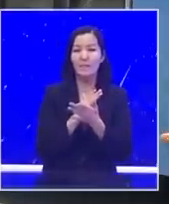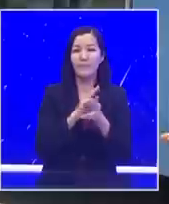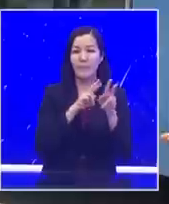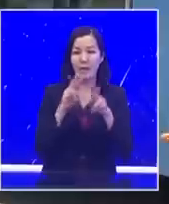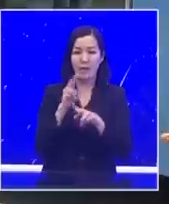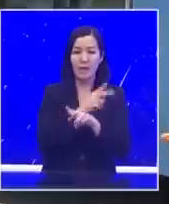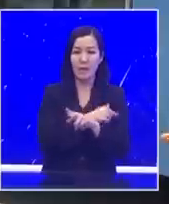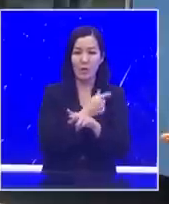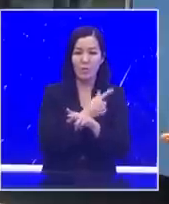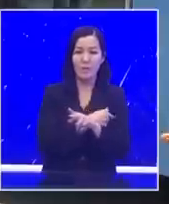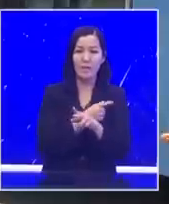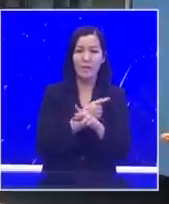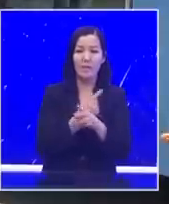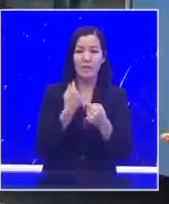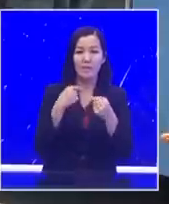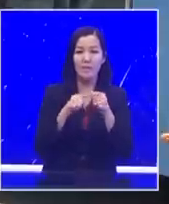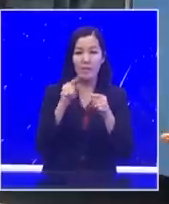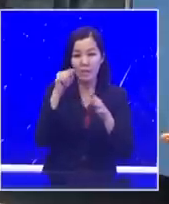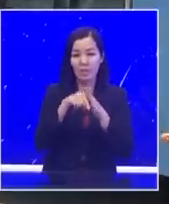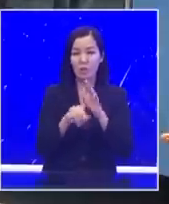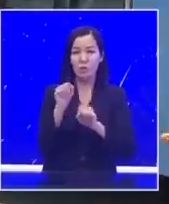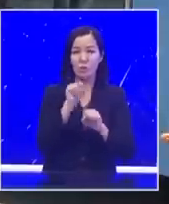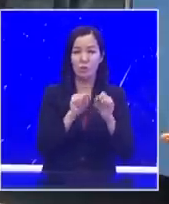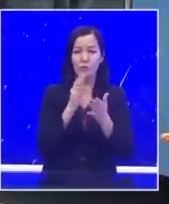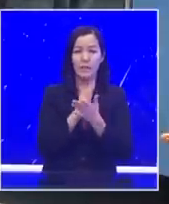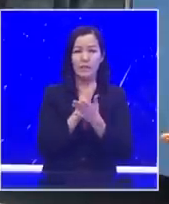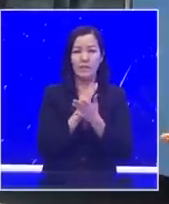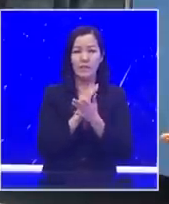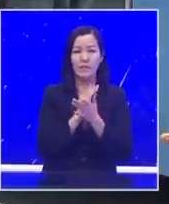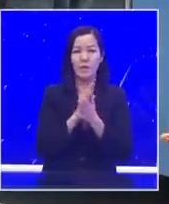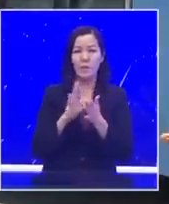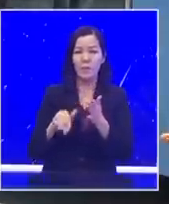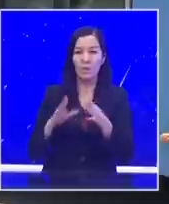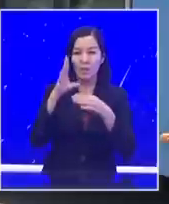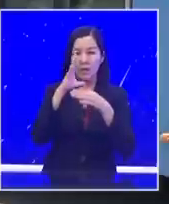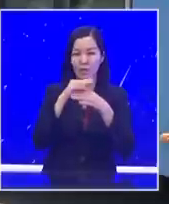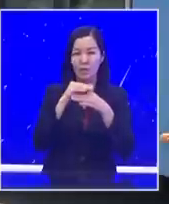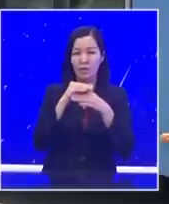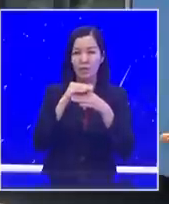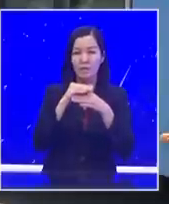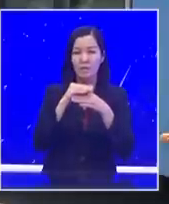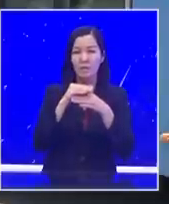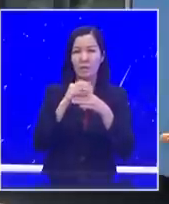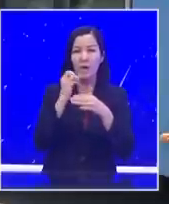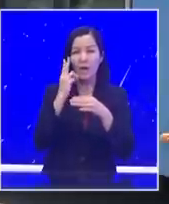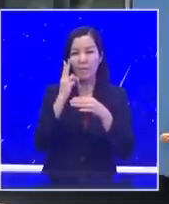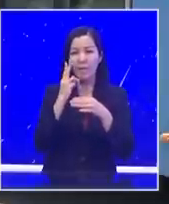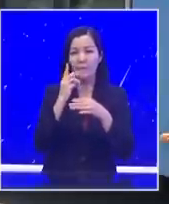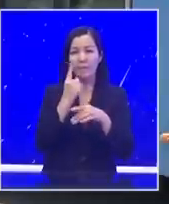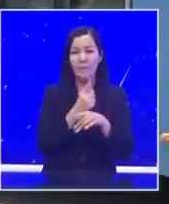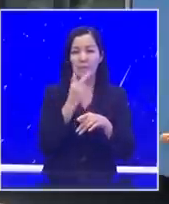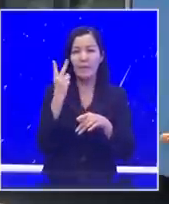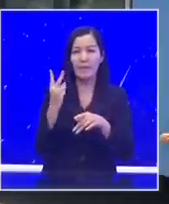мен тех персоналдар ішін жуғады. Одан кейінгі кешкі жақын түскі уақытта 1 мен 2-нің